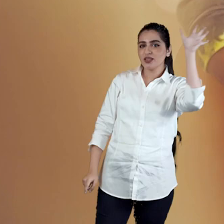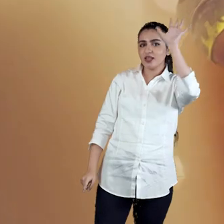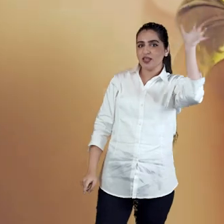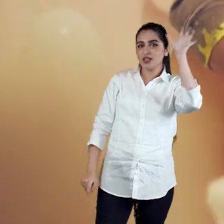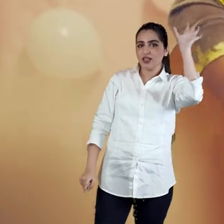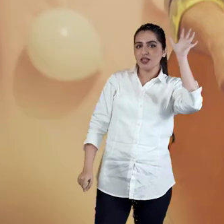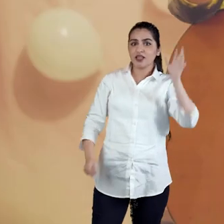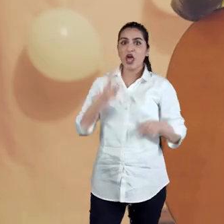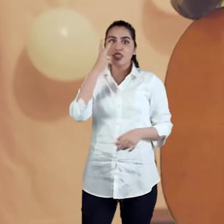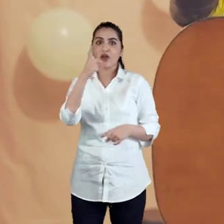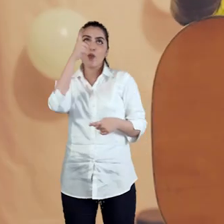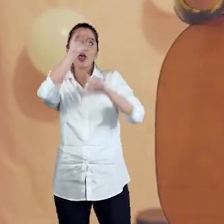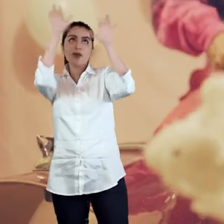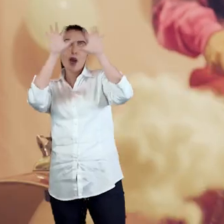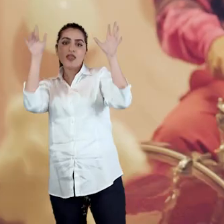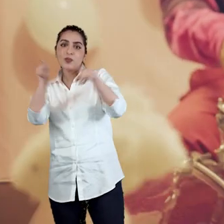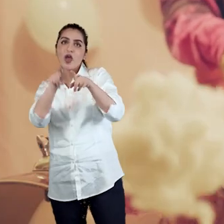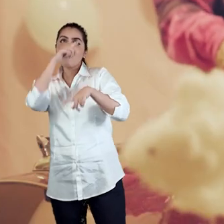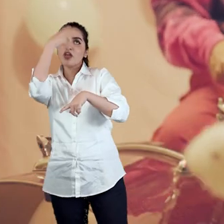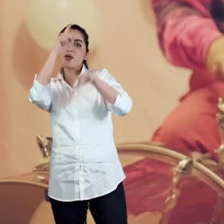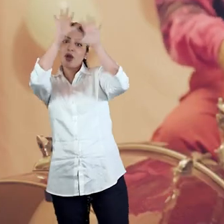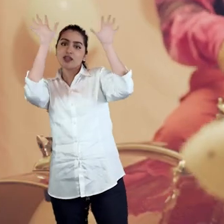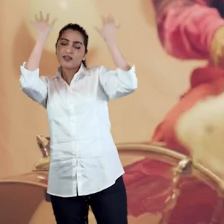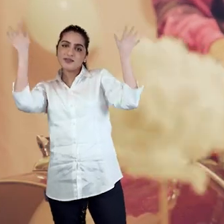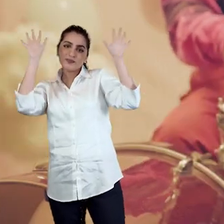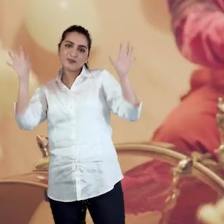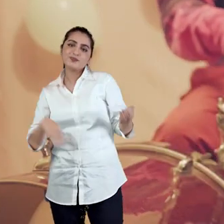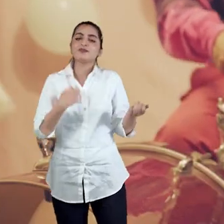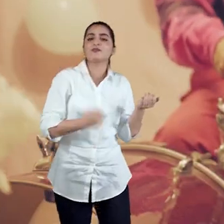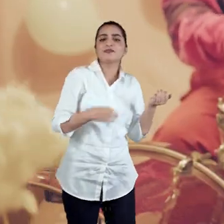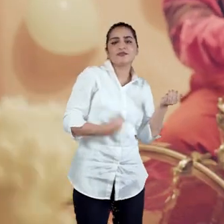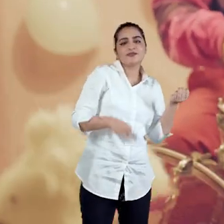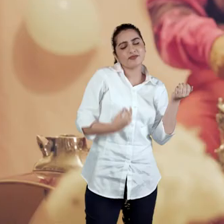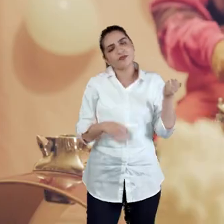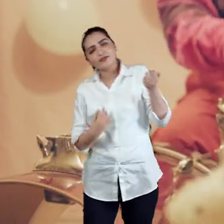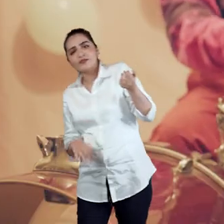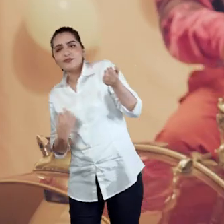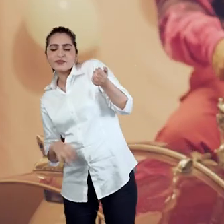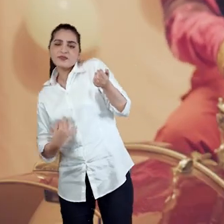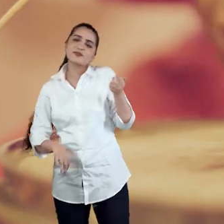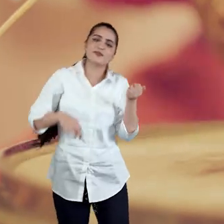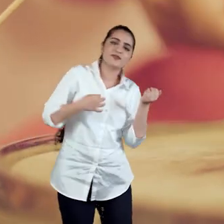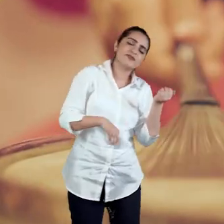वैसा बादल, जो तुम देखो वैसा बादल, जो तुम देखो वैसा बादल।